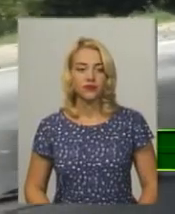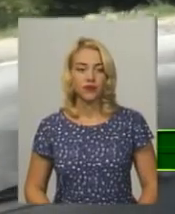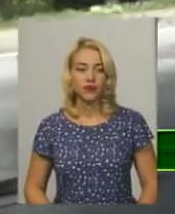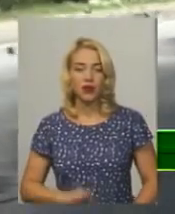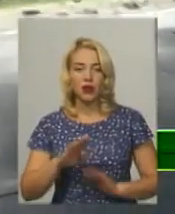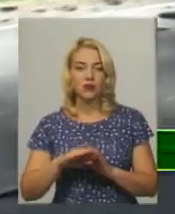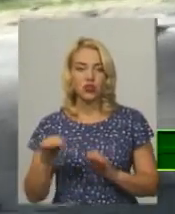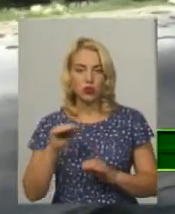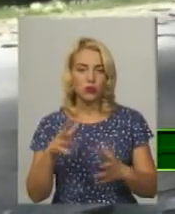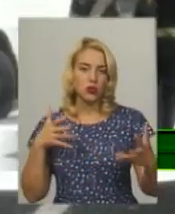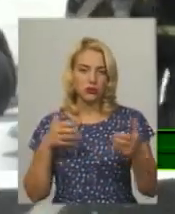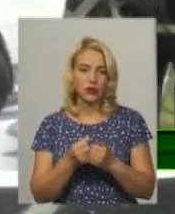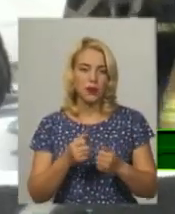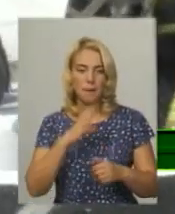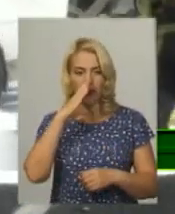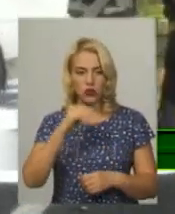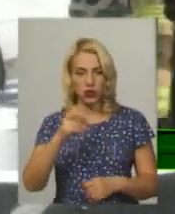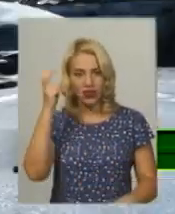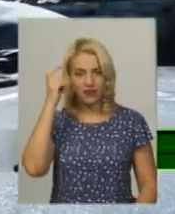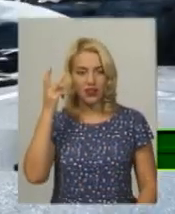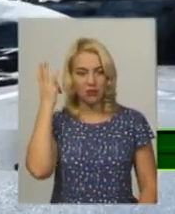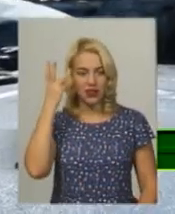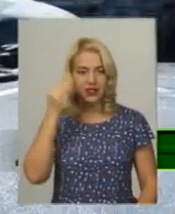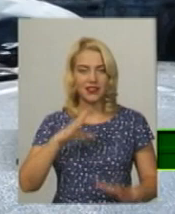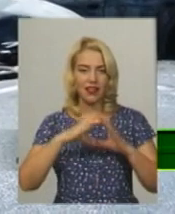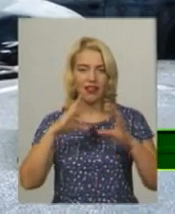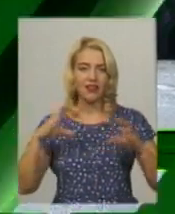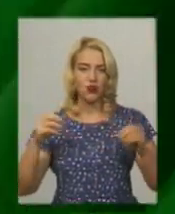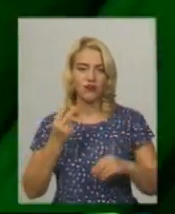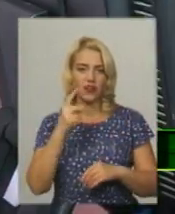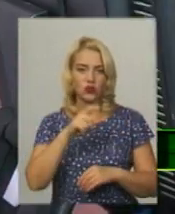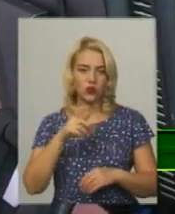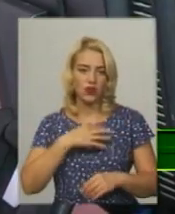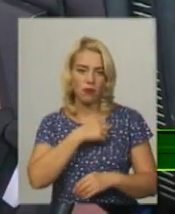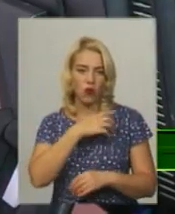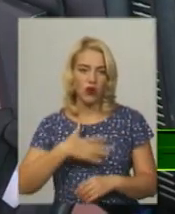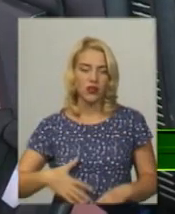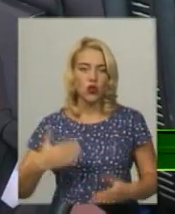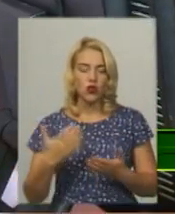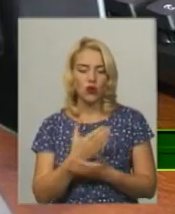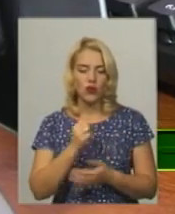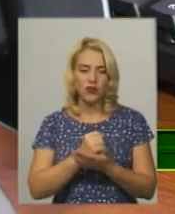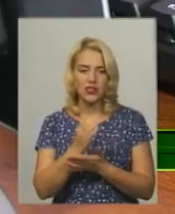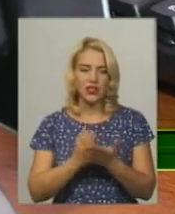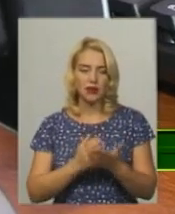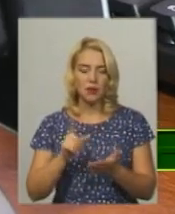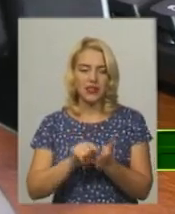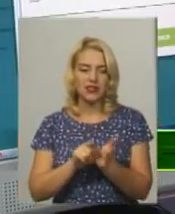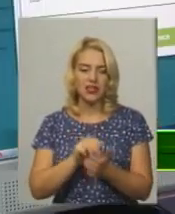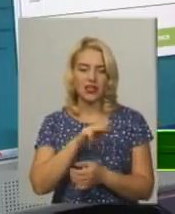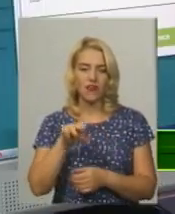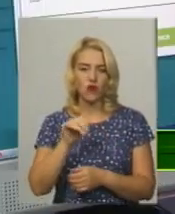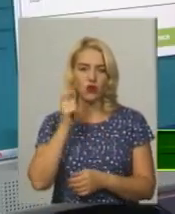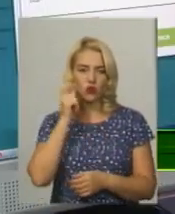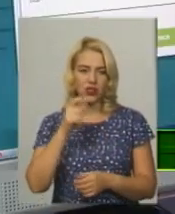Під Житомиром зіштовхнулися маршрутка «Київ-Хмельницький» та легковик. 12 людей поранені. Новий сервіс веб-порталу Пенсійного фонду України «В